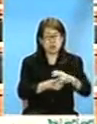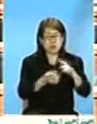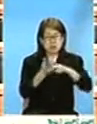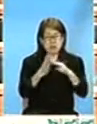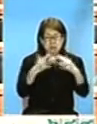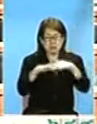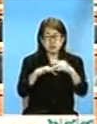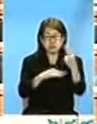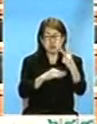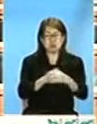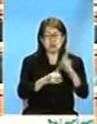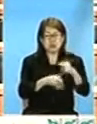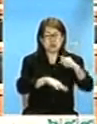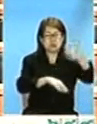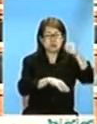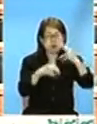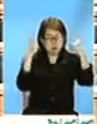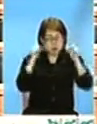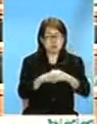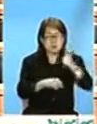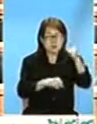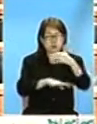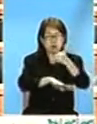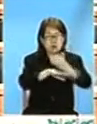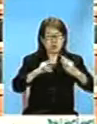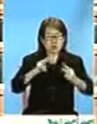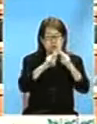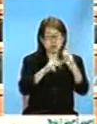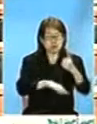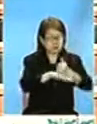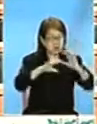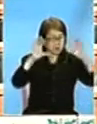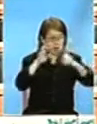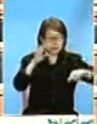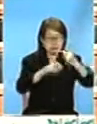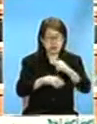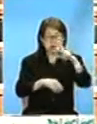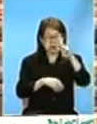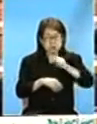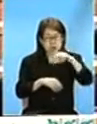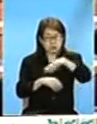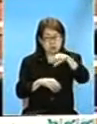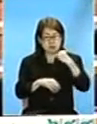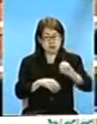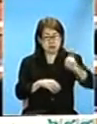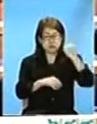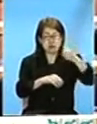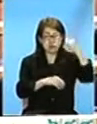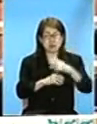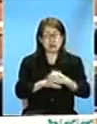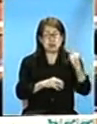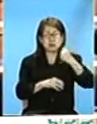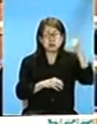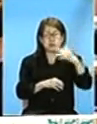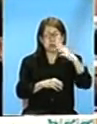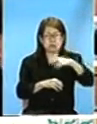องสูงกว่านายกรัฐมนตรีสูงกว่าคณะรัฐมนตรีที่เป็นฝ่ายบริหารครับและสูงกว่าฝ่ายศาลครับ ท่าน